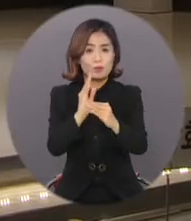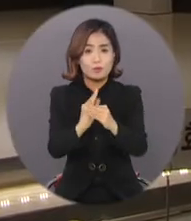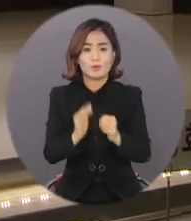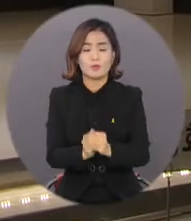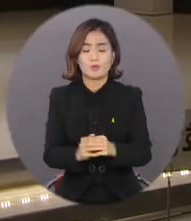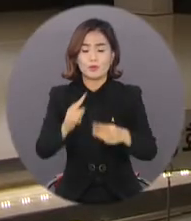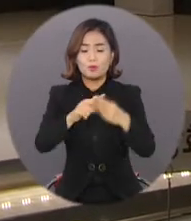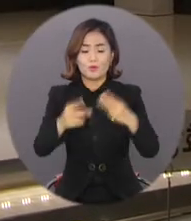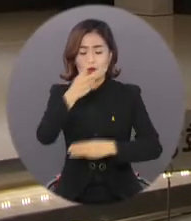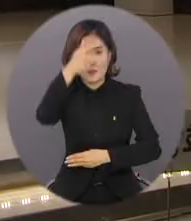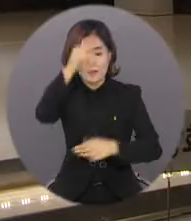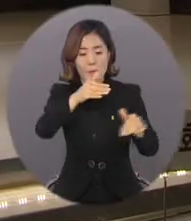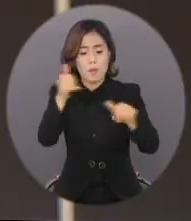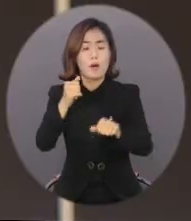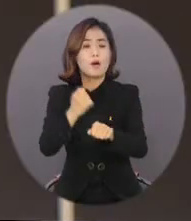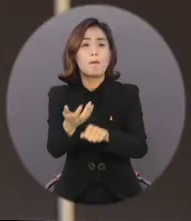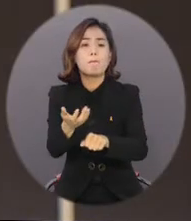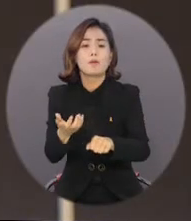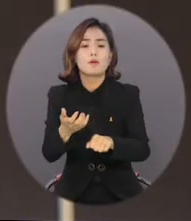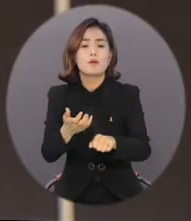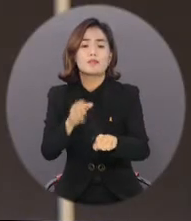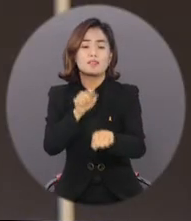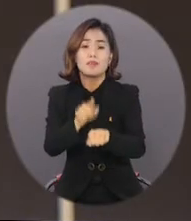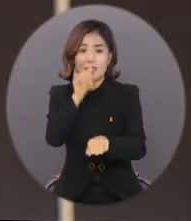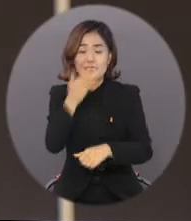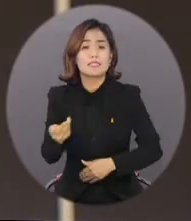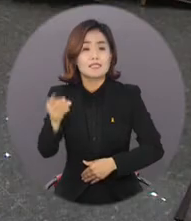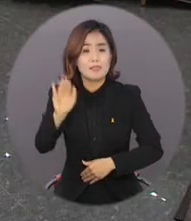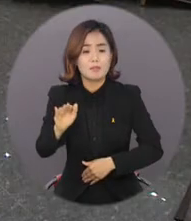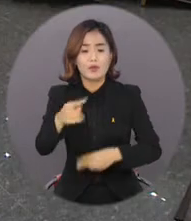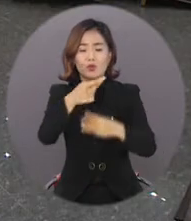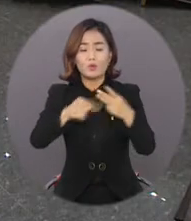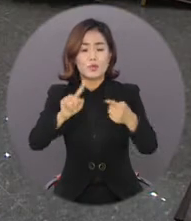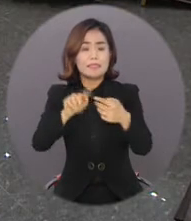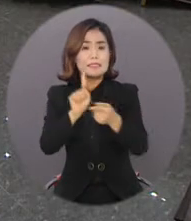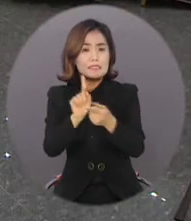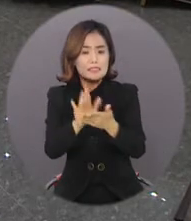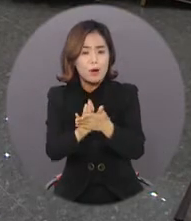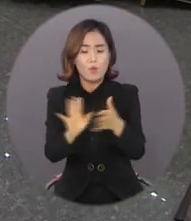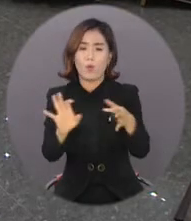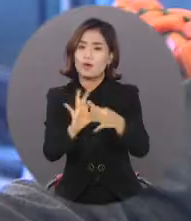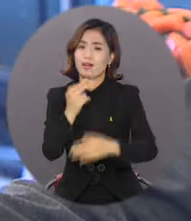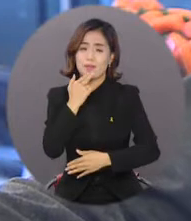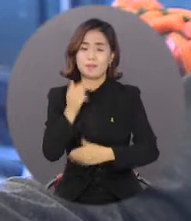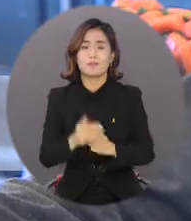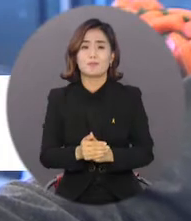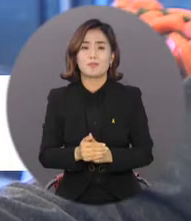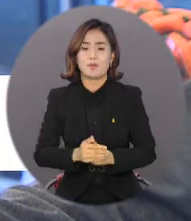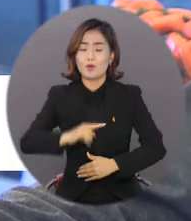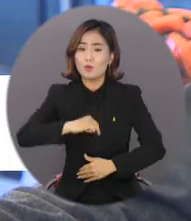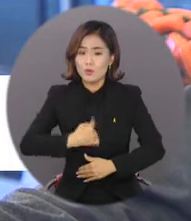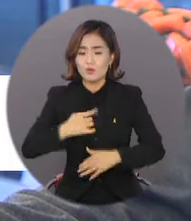윤 전 총장을 대선판에 불러들이기 위한 사전 조직의 성격이 강하지만 윤 전 총장과 직접 관련되어 있지는 않습니다.